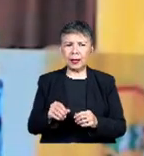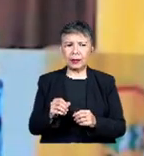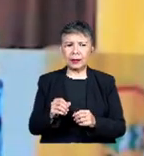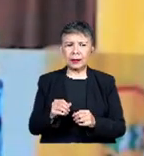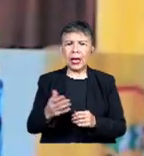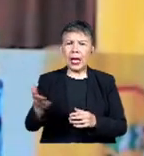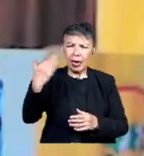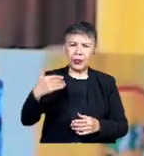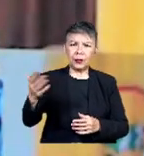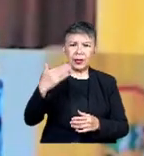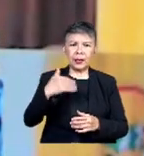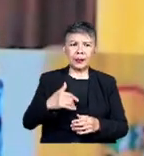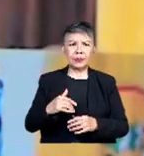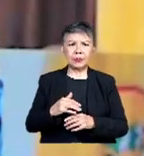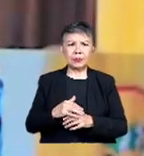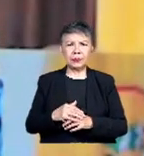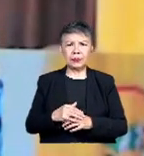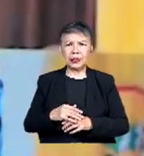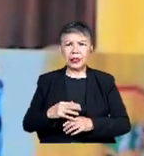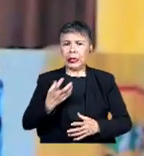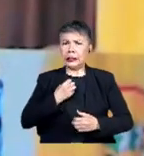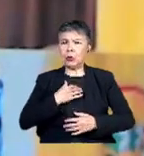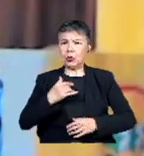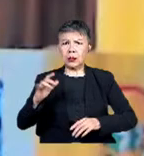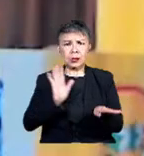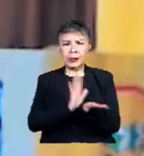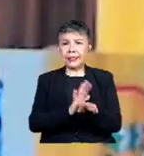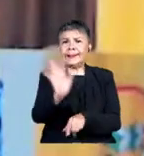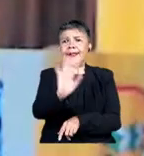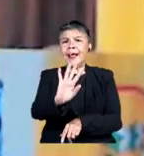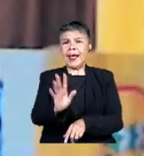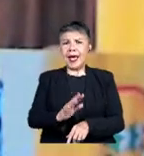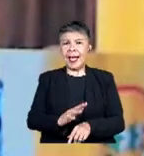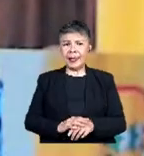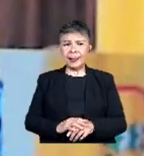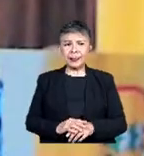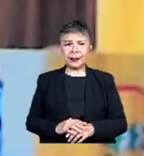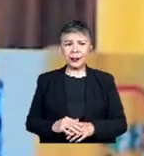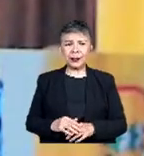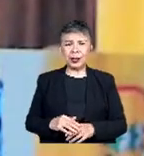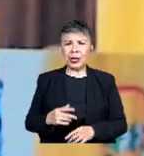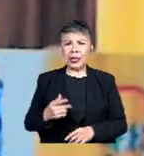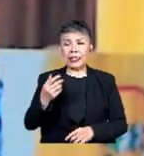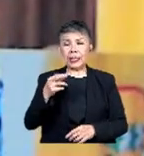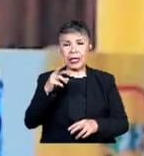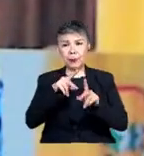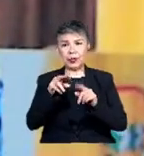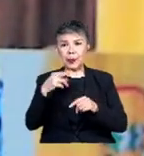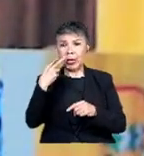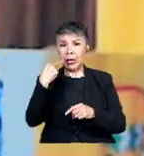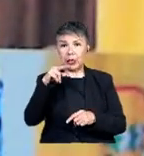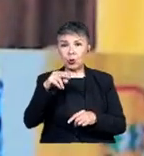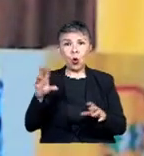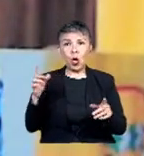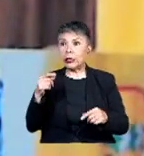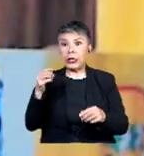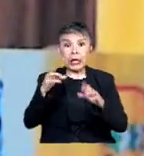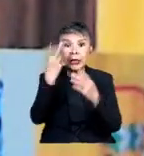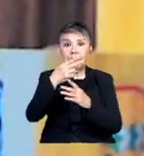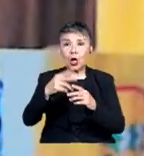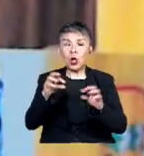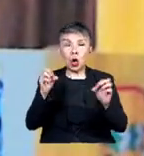Mari datang ke kami di sini, jangan takut. Kalau teman-teman disabilitas lihat ada keributan-keributan,